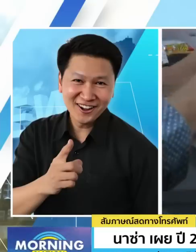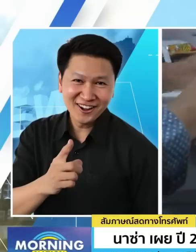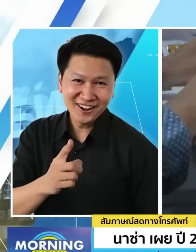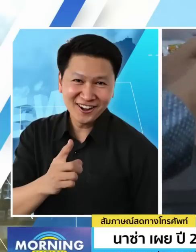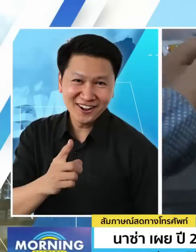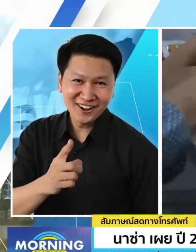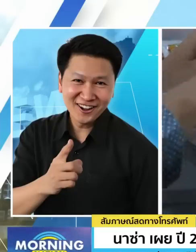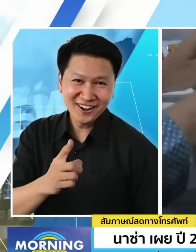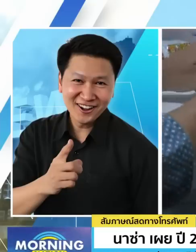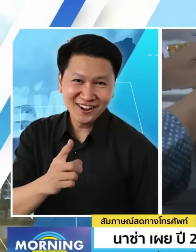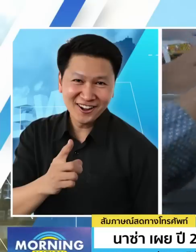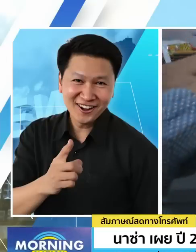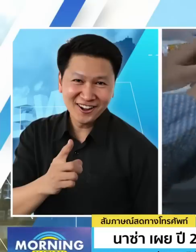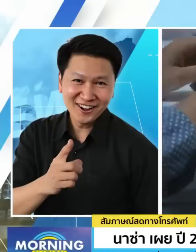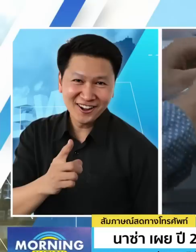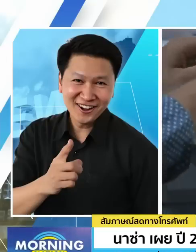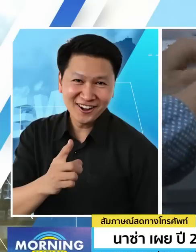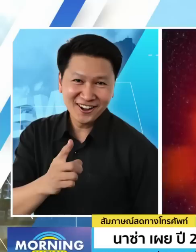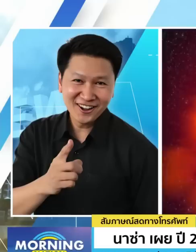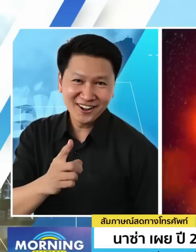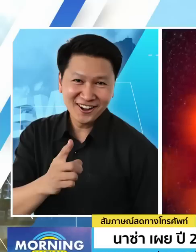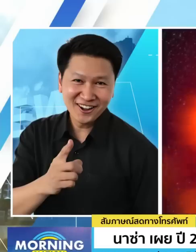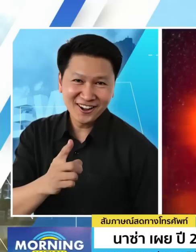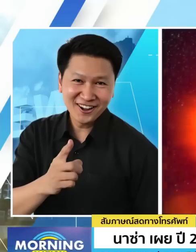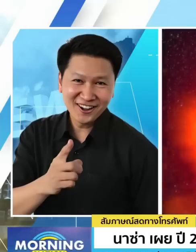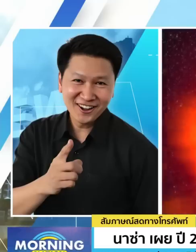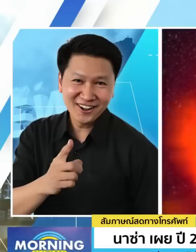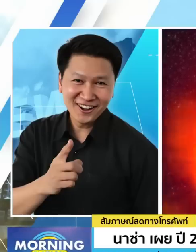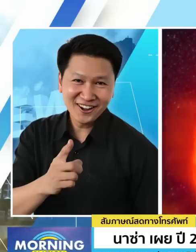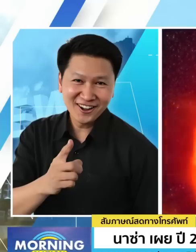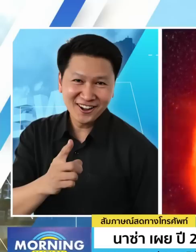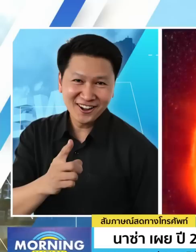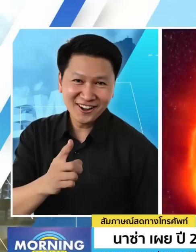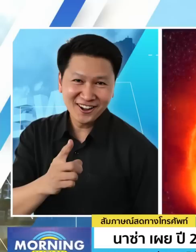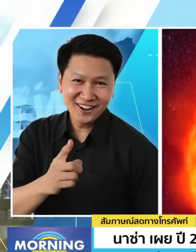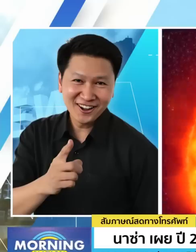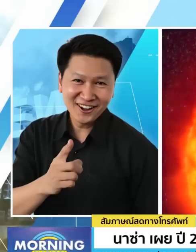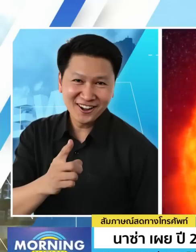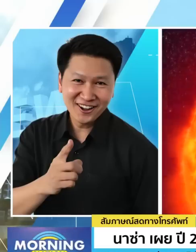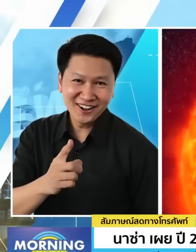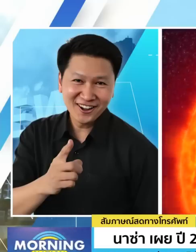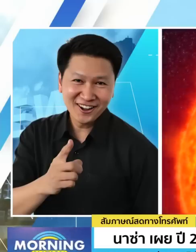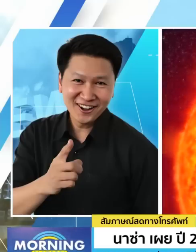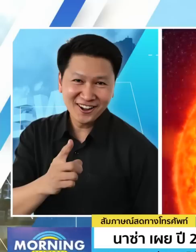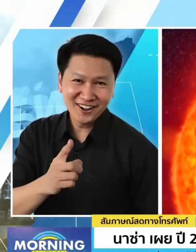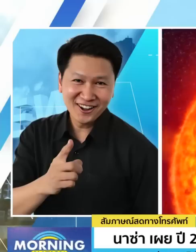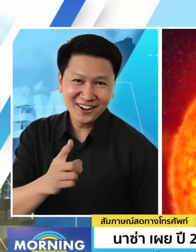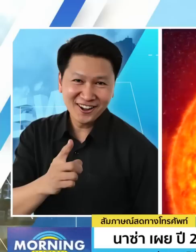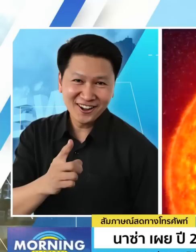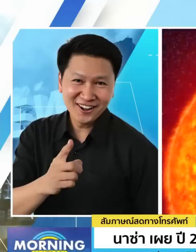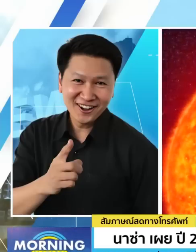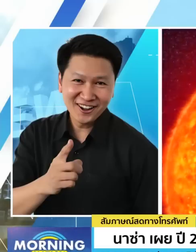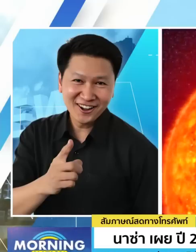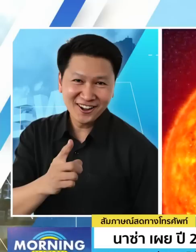ครับก็คือเขาก็จะรู้ว่าจะต้องปรับไหนทั้งในอดีตที่ผ่านมาเรายังไม่เคยมีผลกระทบรุนแรงขนาดนี ้ เรื่องเกี่ยวกับการบินนะครับเรื่องเกี่ย